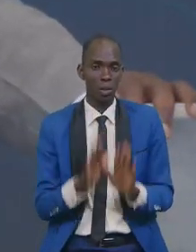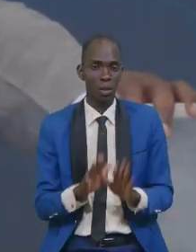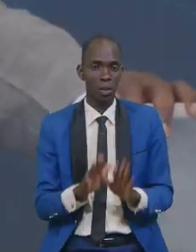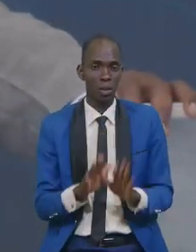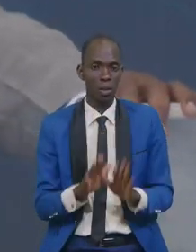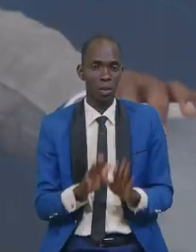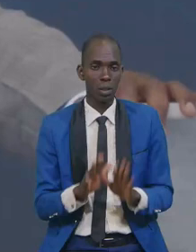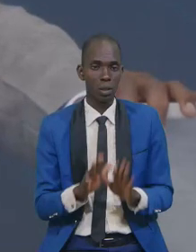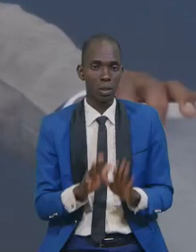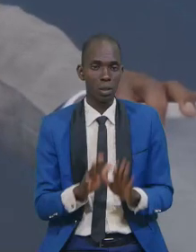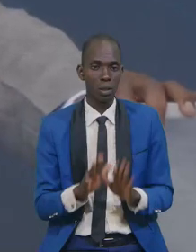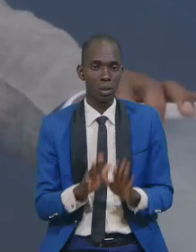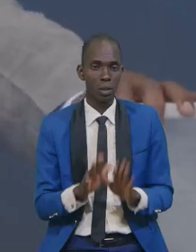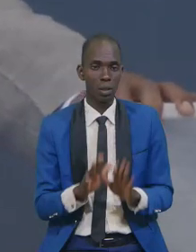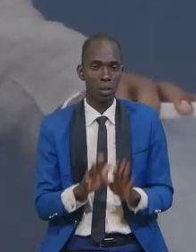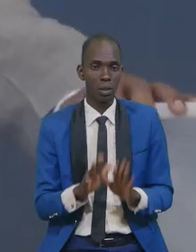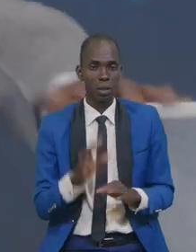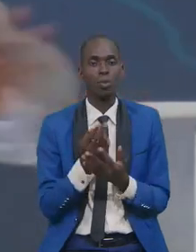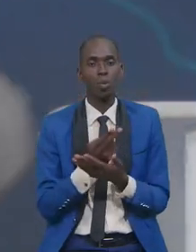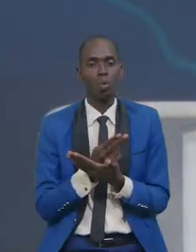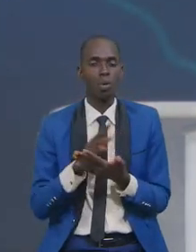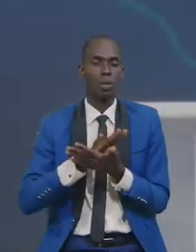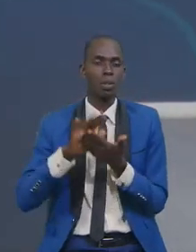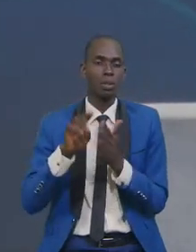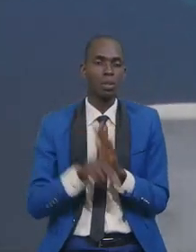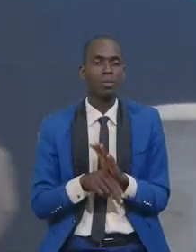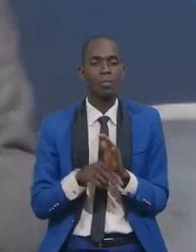la libération à travers la sainteté.